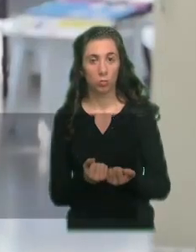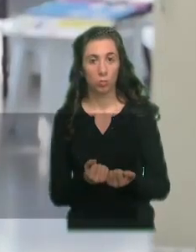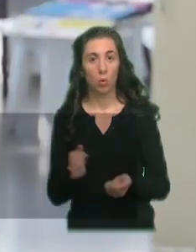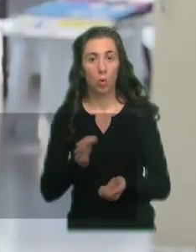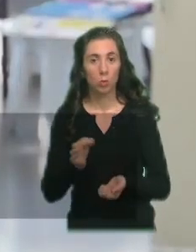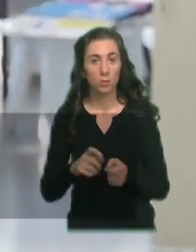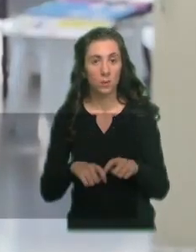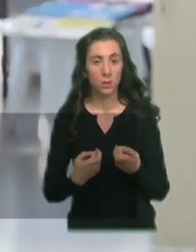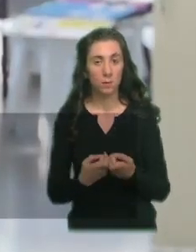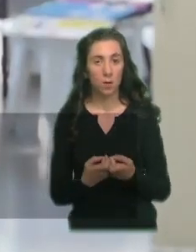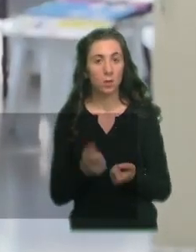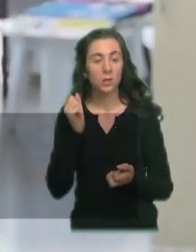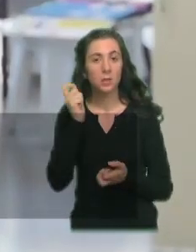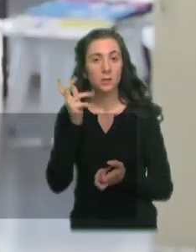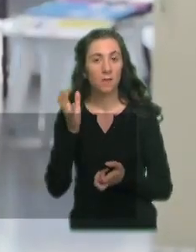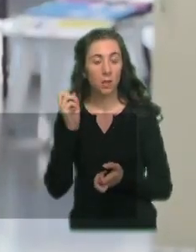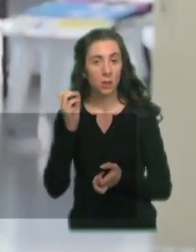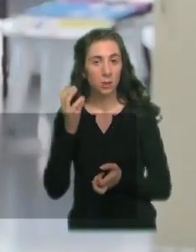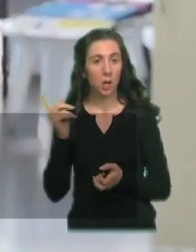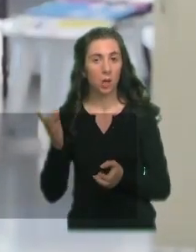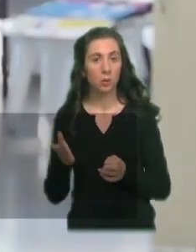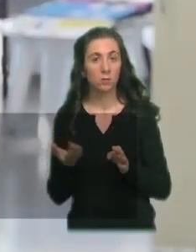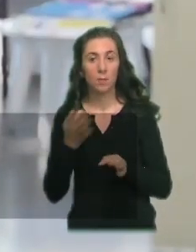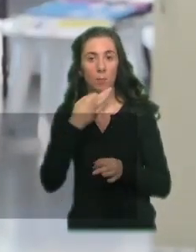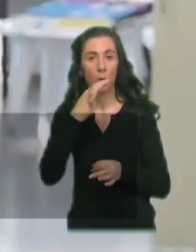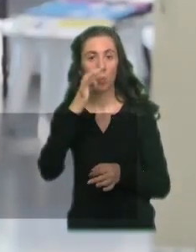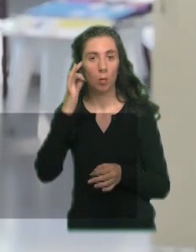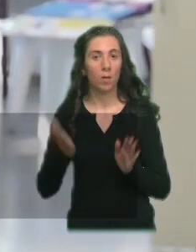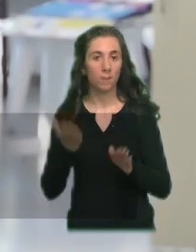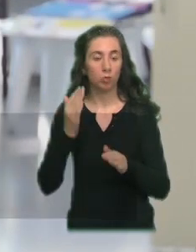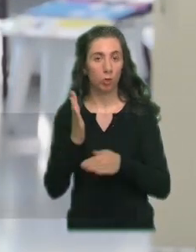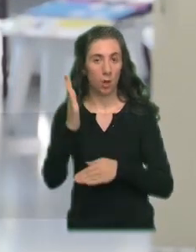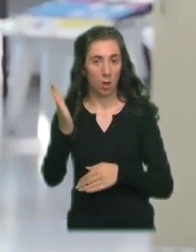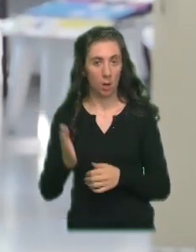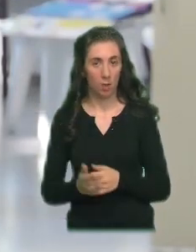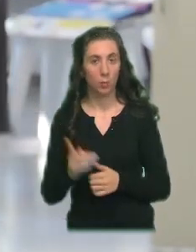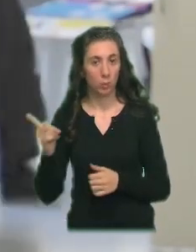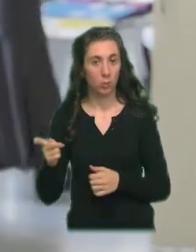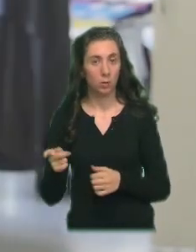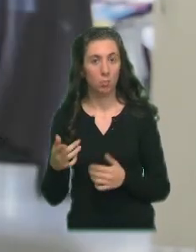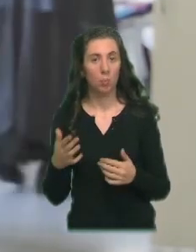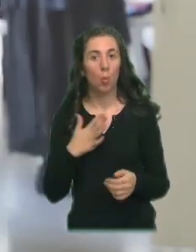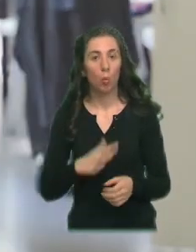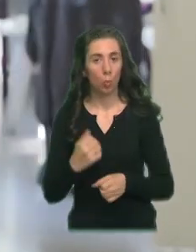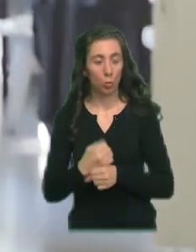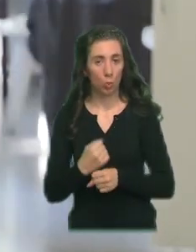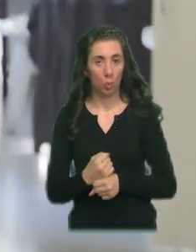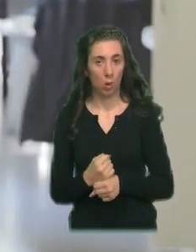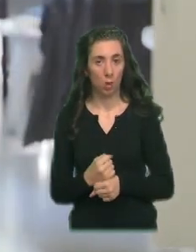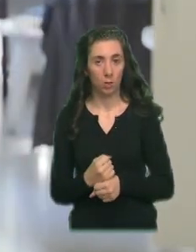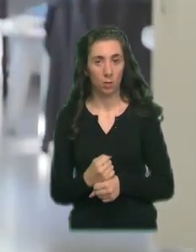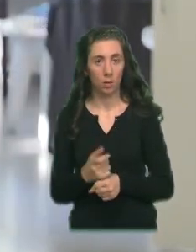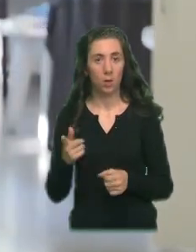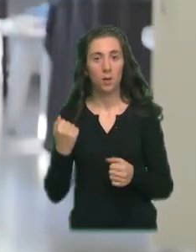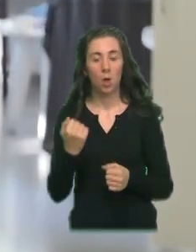od osnovnih stvari i svakim danom sve je bolje i sve više napreduje, i s njim je zapravo vrlo ugodno raditi, jer